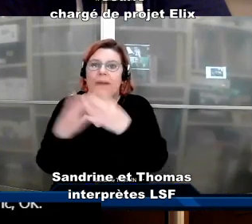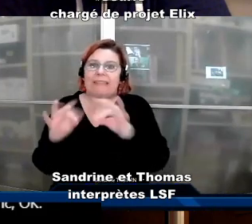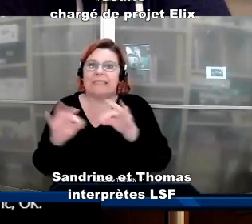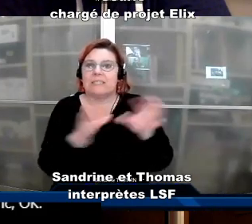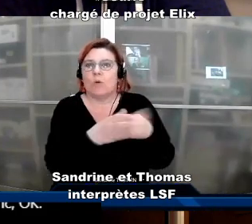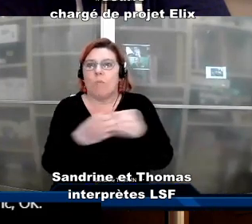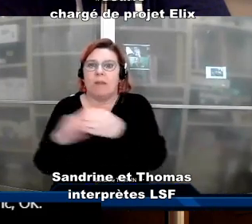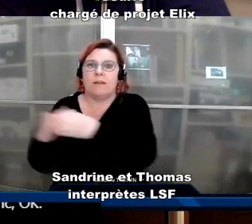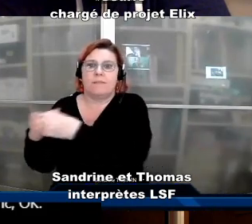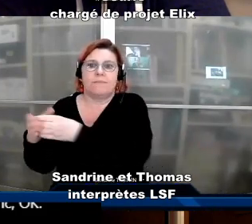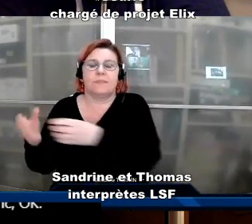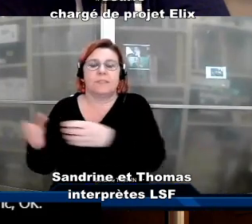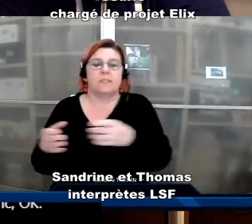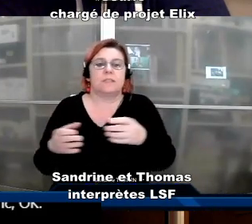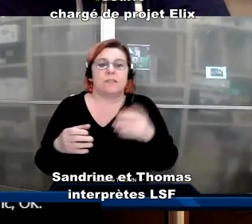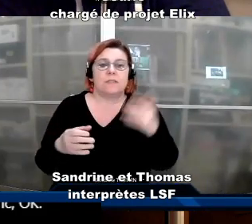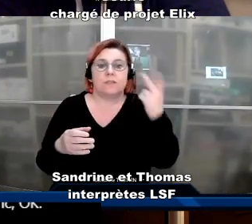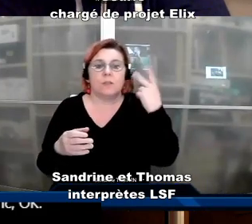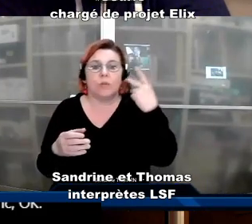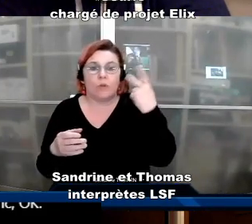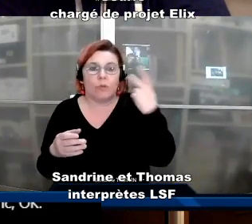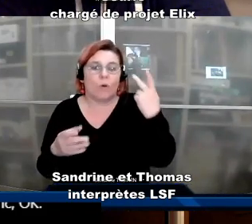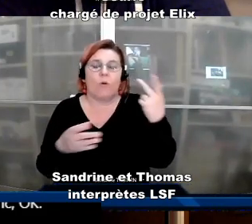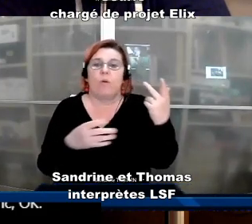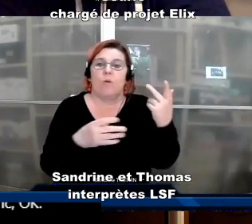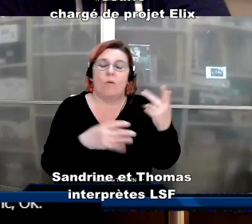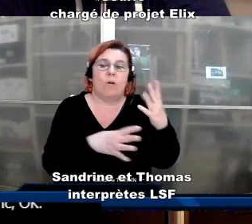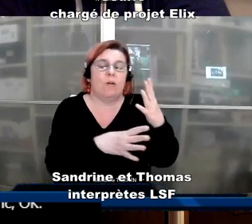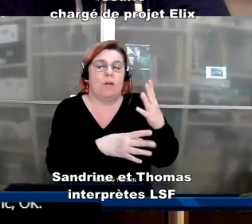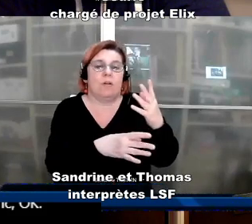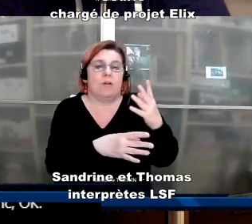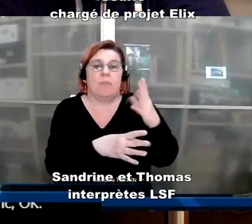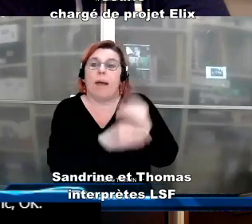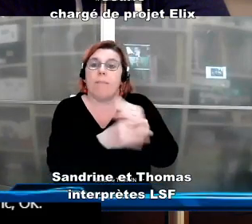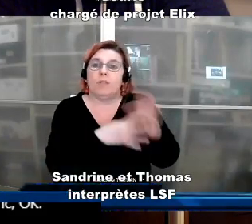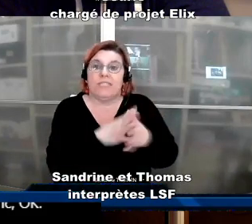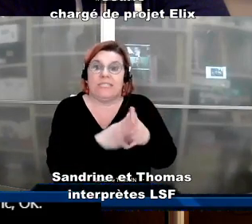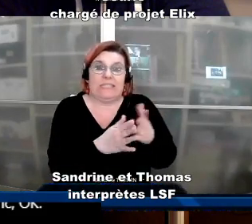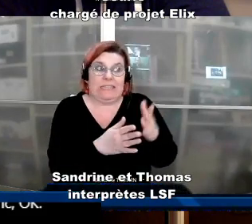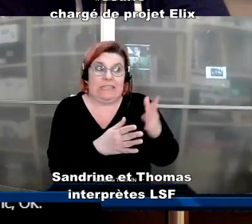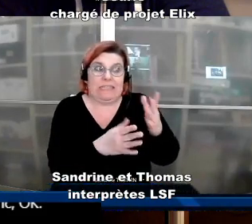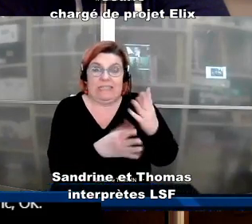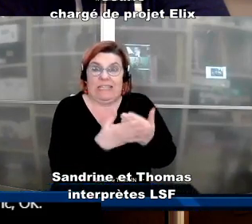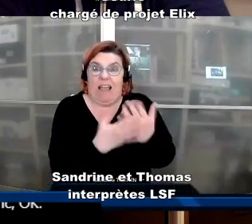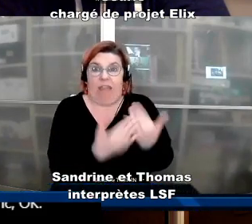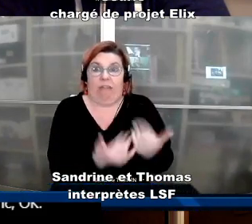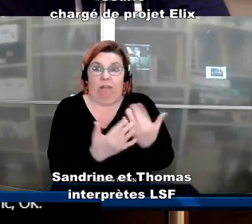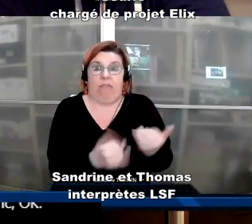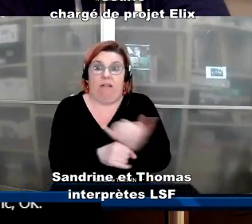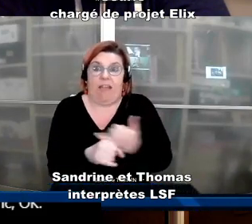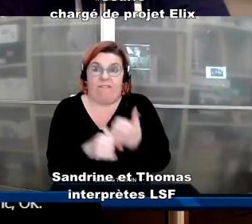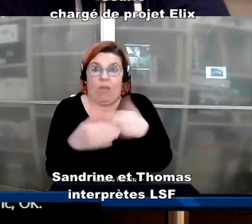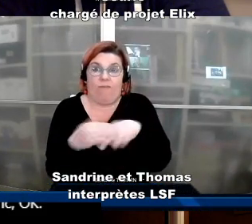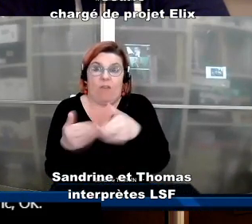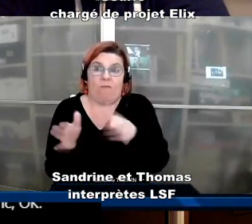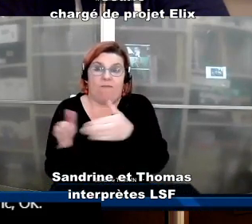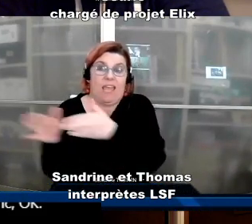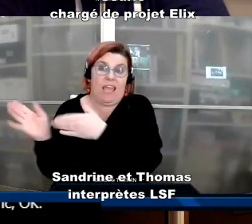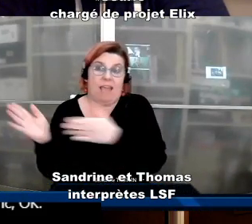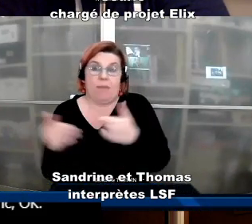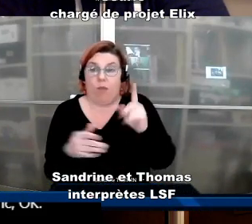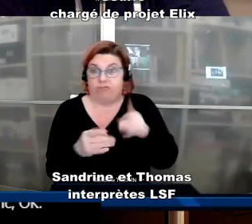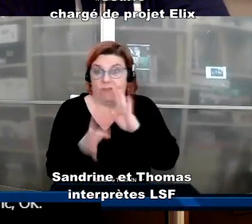d'entendants qui apprennent la langue des signes et qui attendent que les cafés réouvrent pour pouvoir se rassembler pour réviser ensemble, en